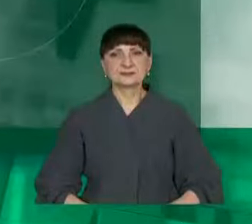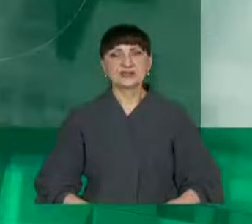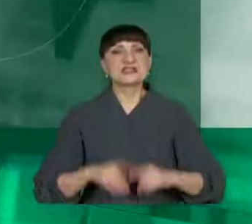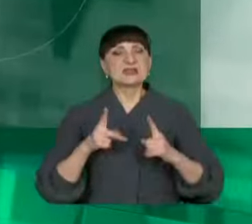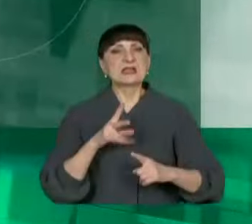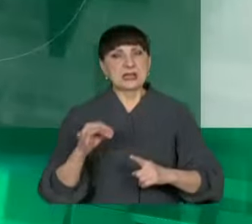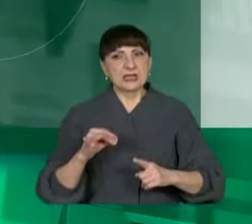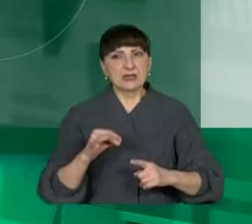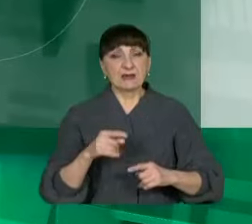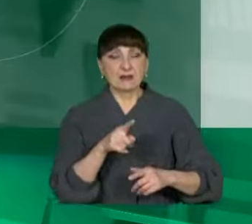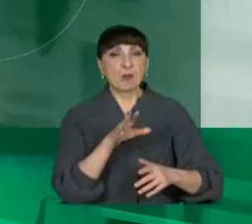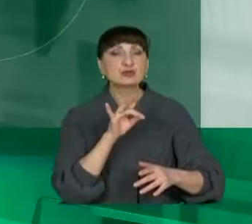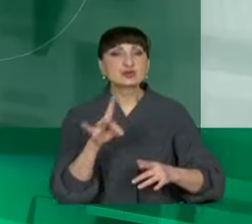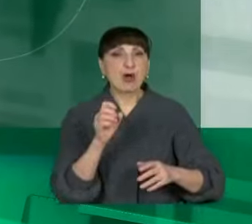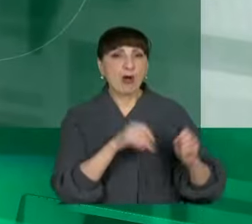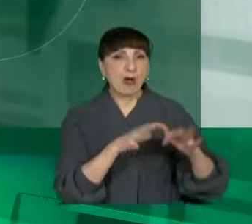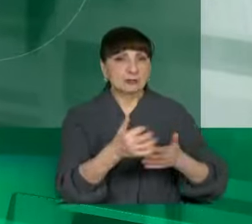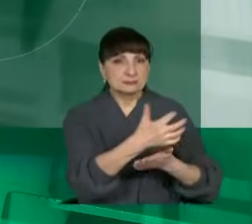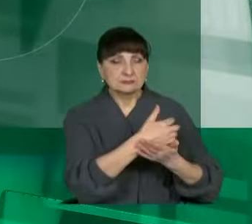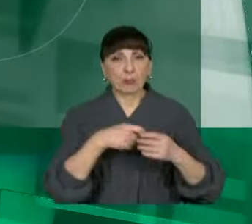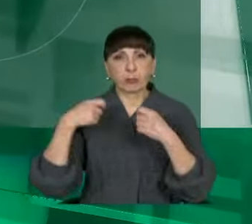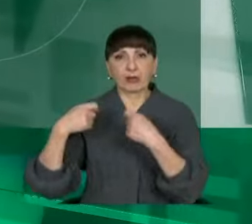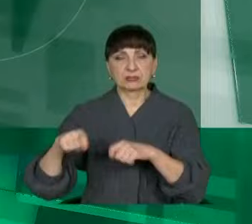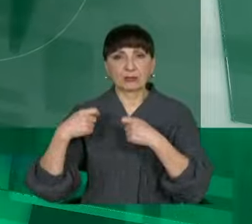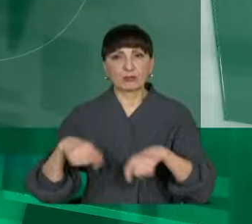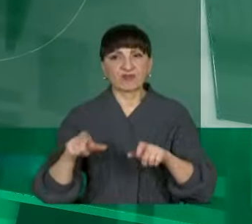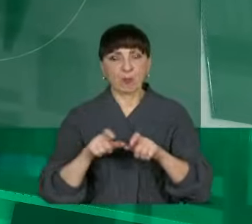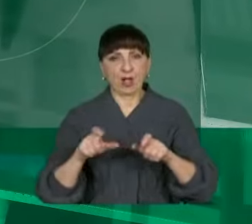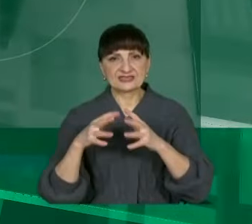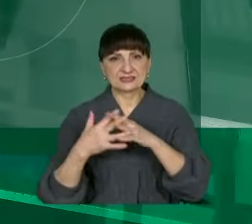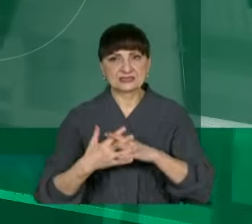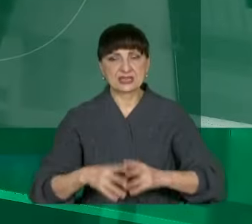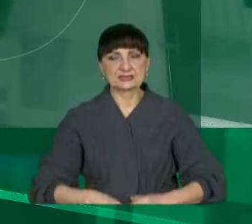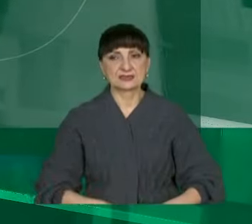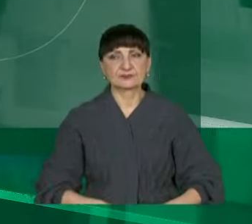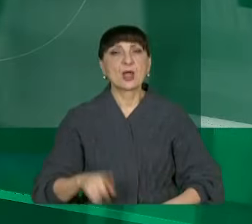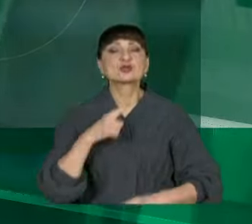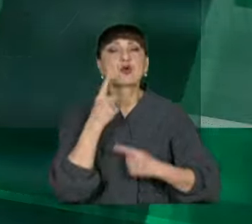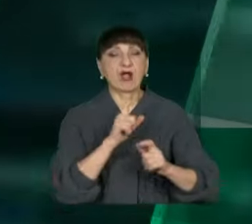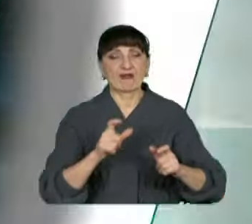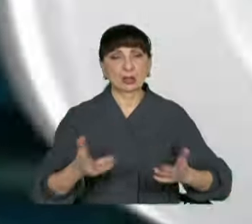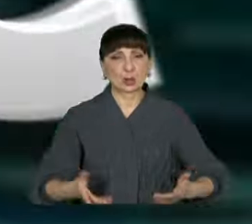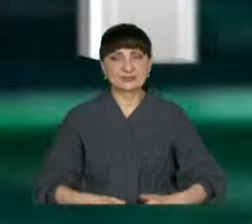Действительно ли контрафакт с мусорного полигона в Алматинской области перепродают в сельских магазинах? Что говорят местные?